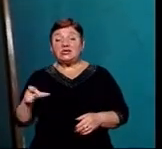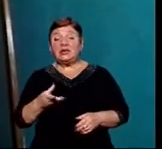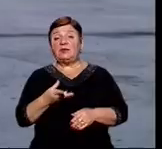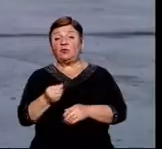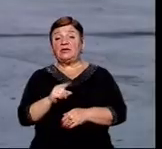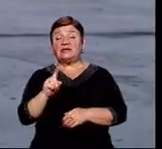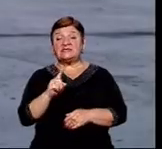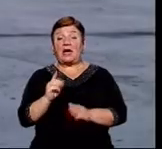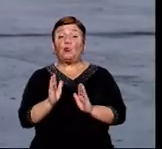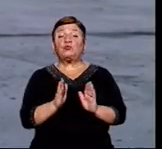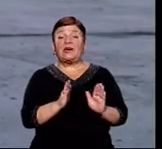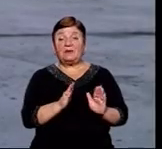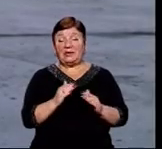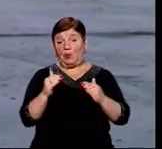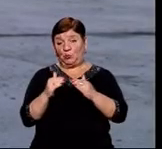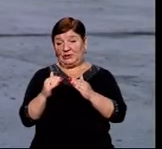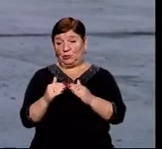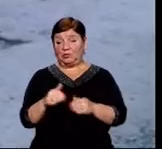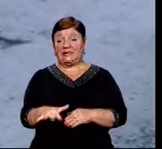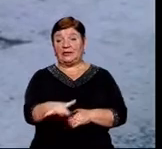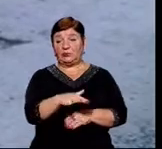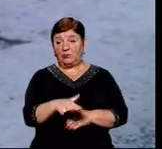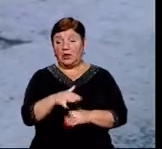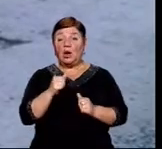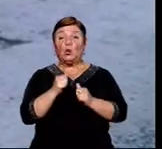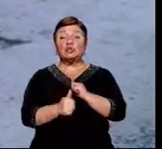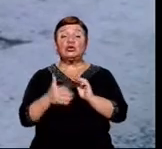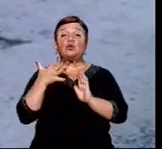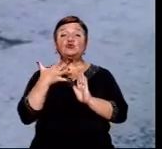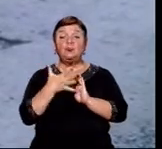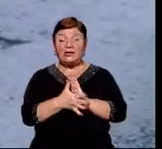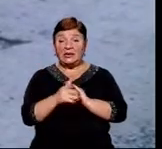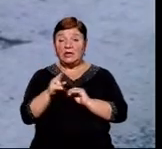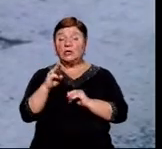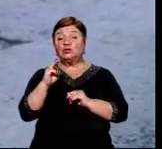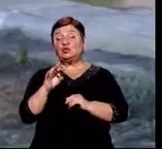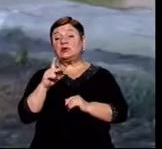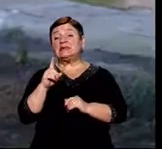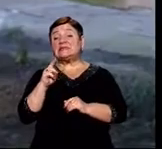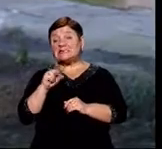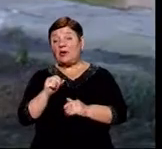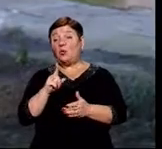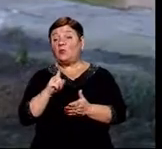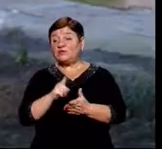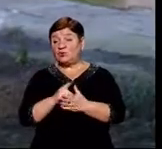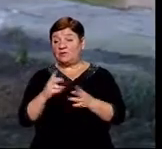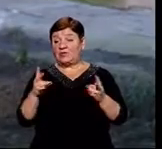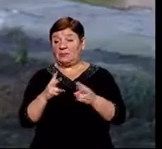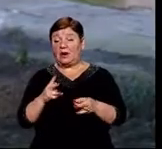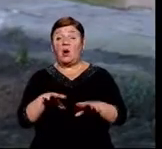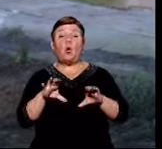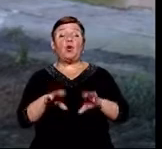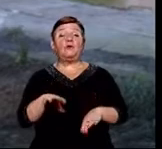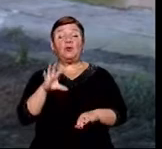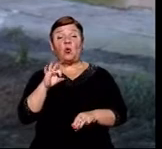за утримання будинку та прибудинкової території. Кожен розуміє це, що це обов'язково треба зробити. Голова ОСББ